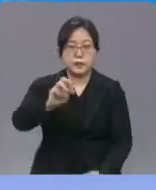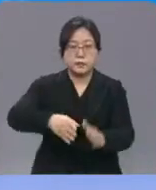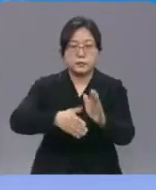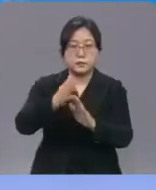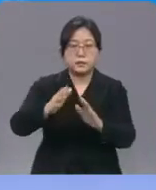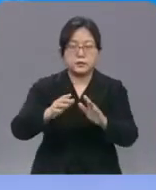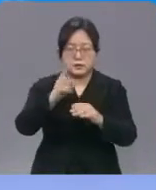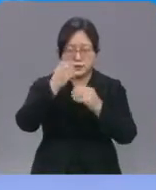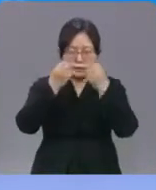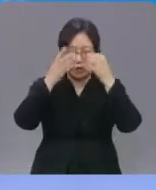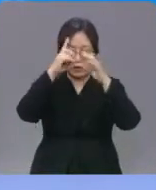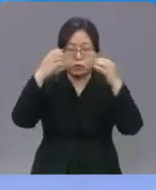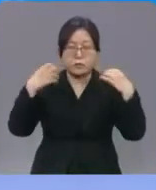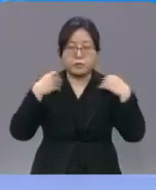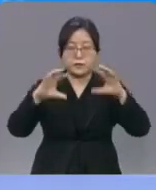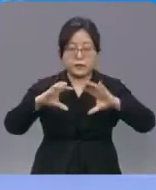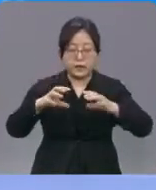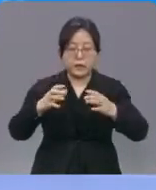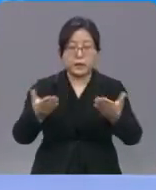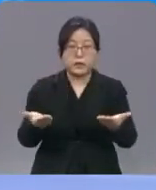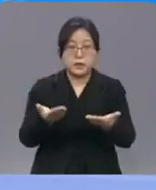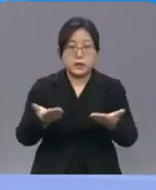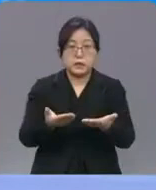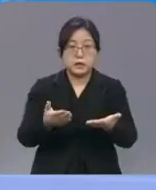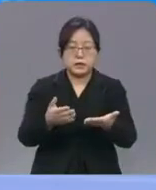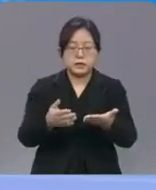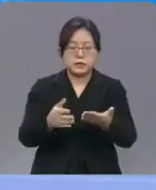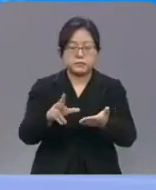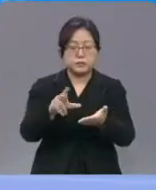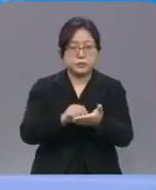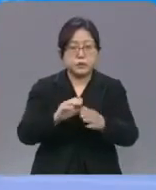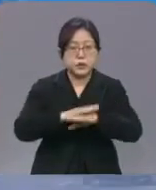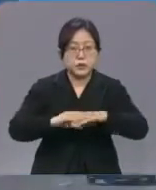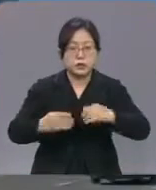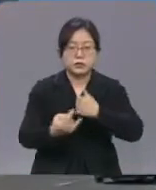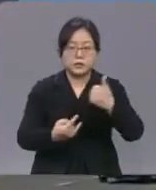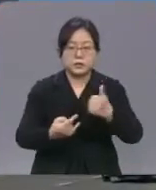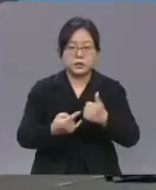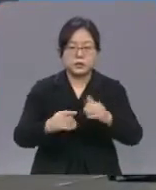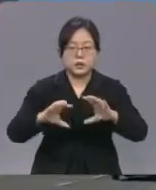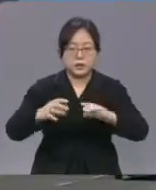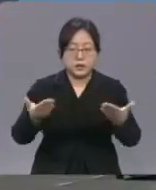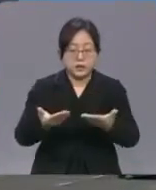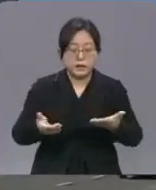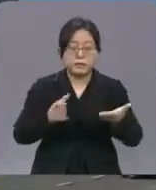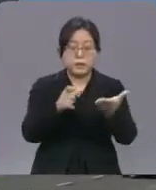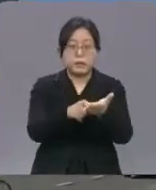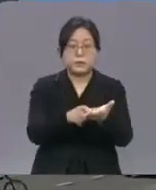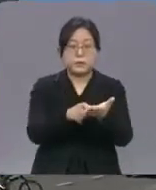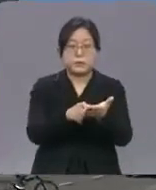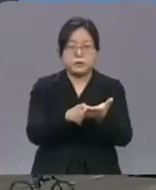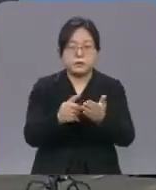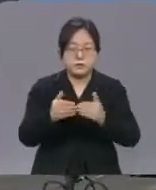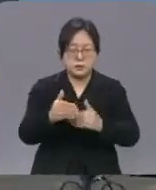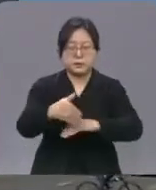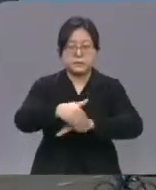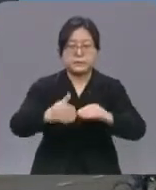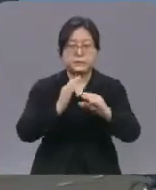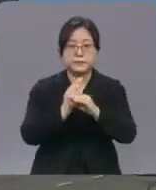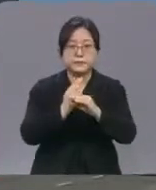광주시가 새 정부 국정과제 대책단을 구성해서 지역 현안이 국정과제에 반영될 수 있도록 추진할